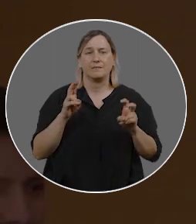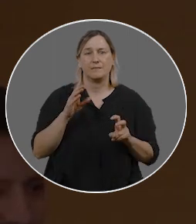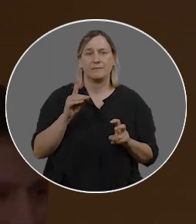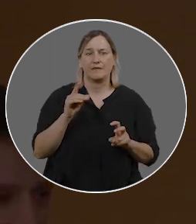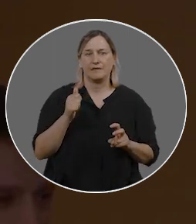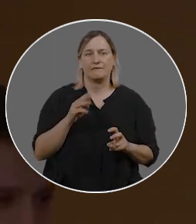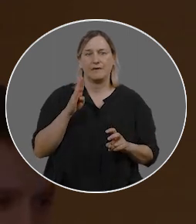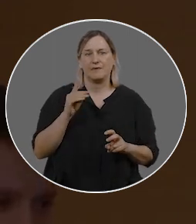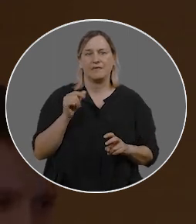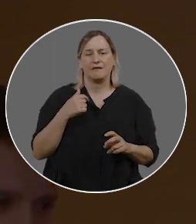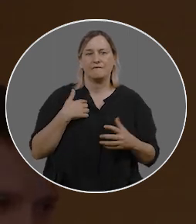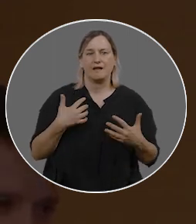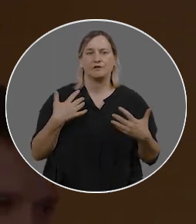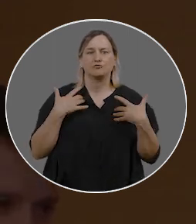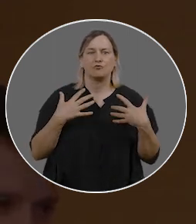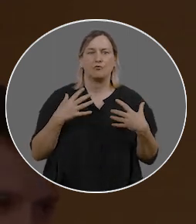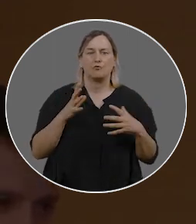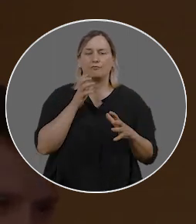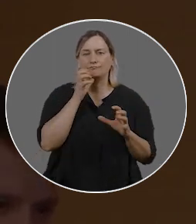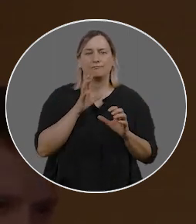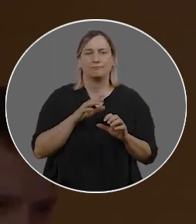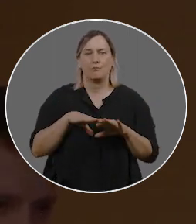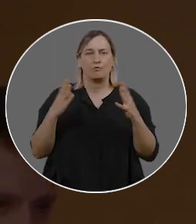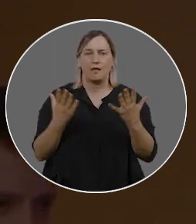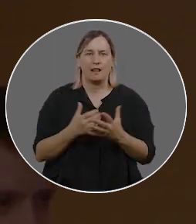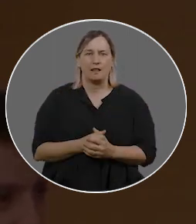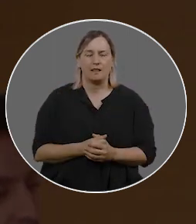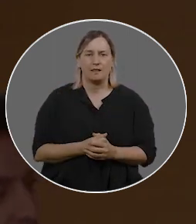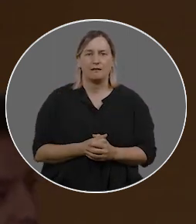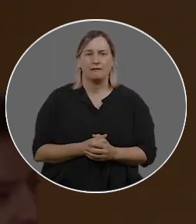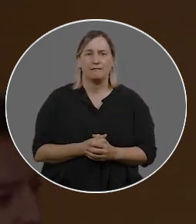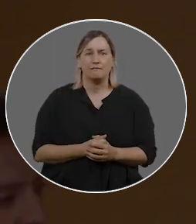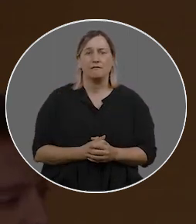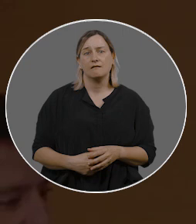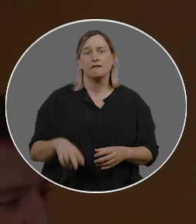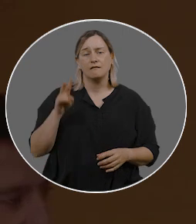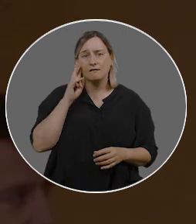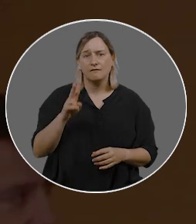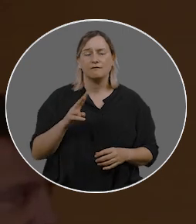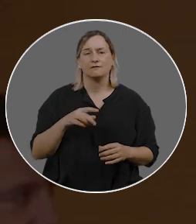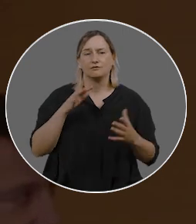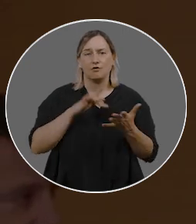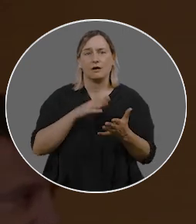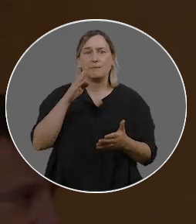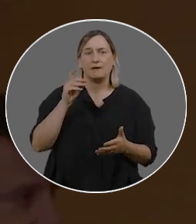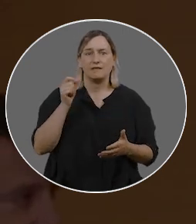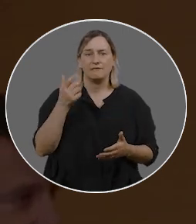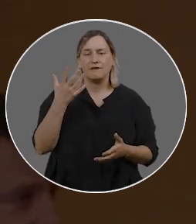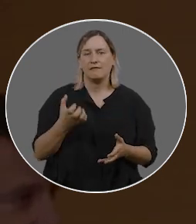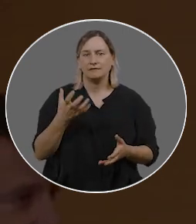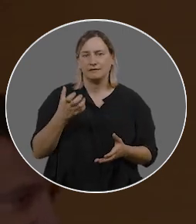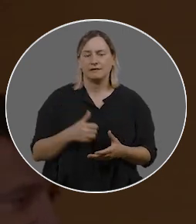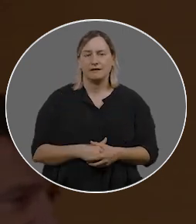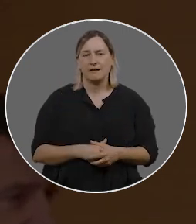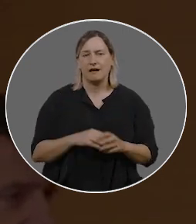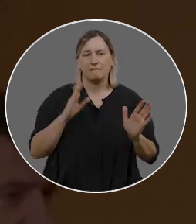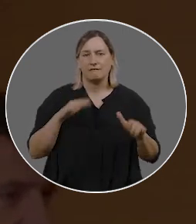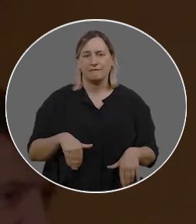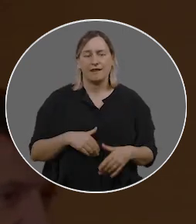drama mundial. I això, quan t'has de descarregar un PDF, pateixes. La veritat, jo quan